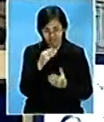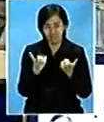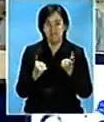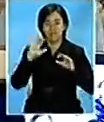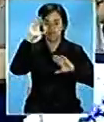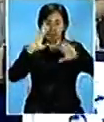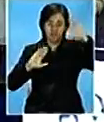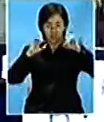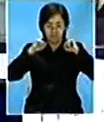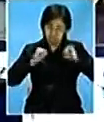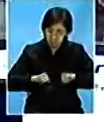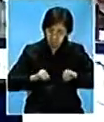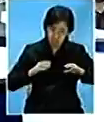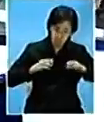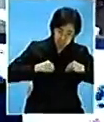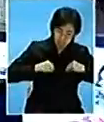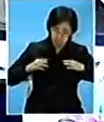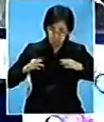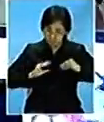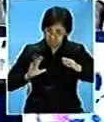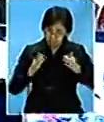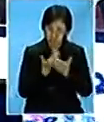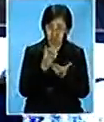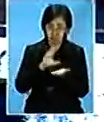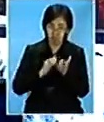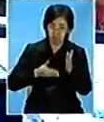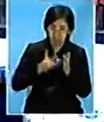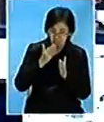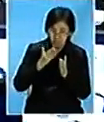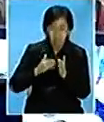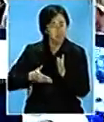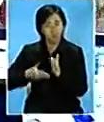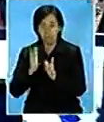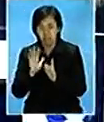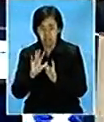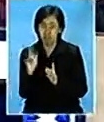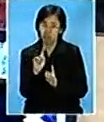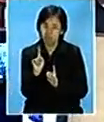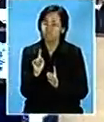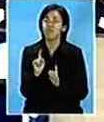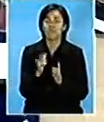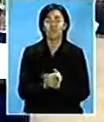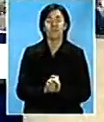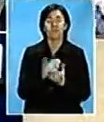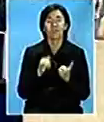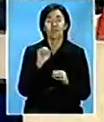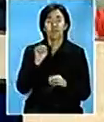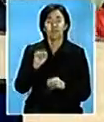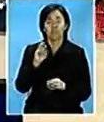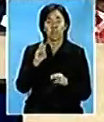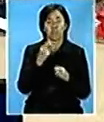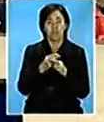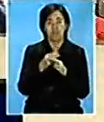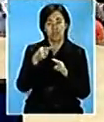ติเห็นชอบหรือไม่เห็นชอบนะครับว่าจะให้งบประมาณนี้ผ่านหรือไม่ผ่านนะครับขณะนี้ท่านสว.ปัญญาเบญจสิริวรรณ